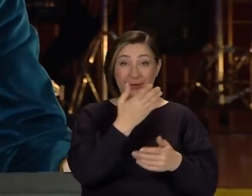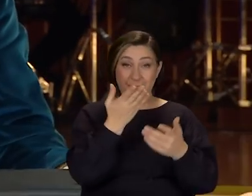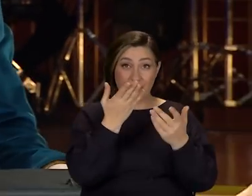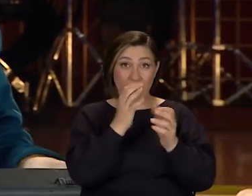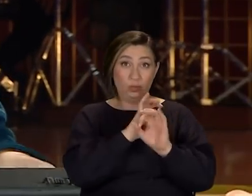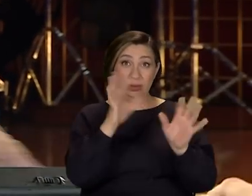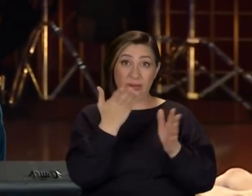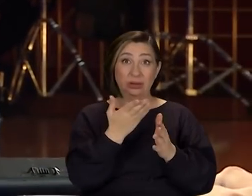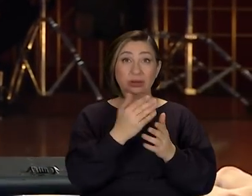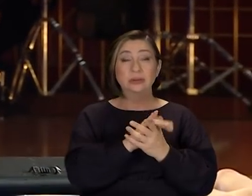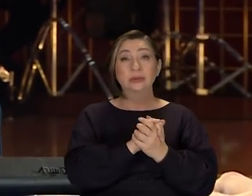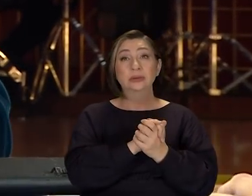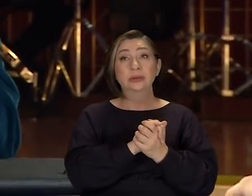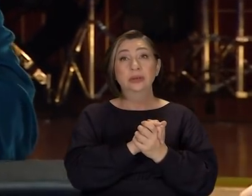mi?